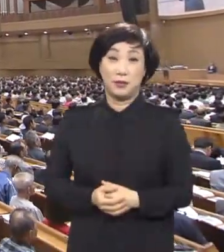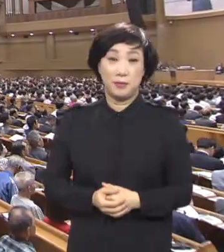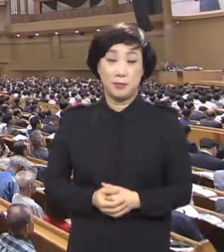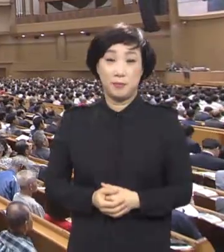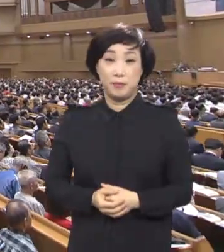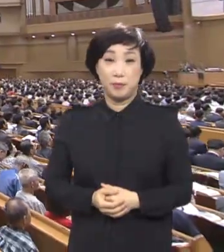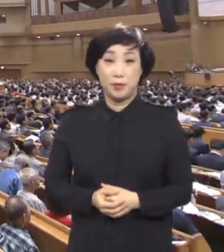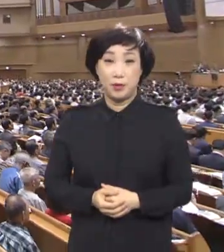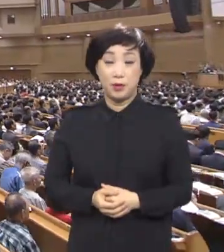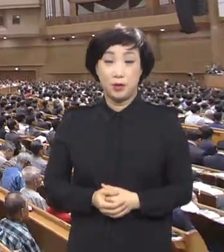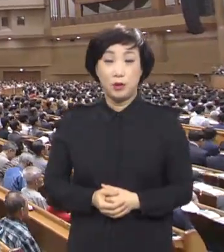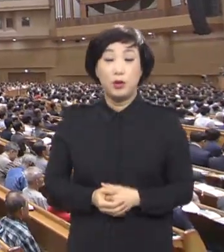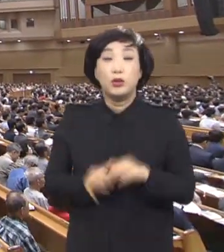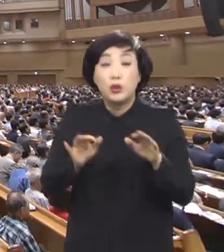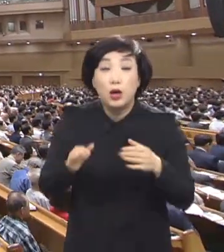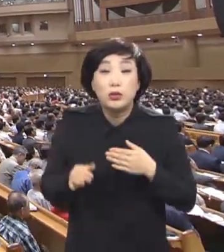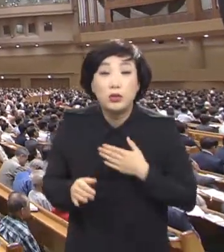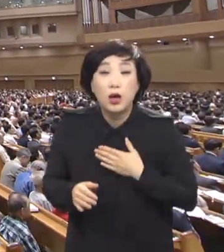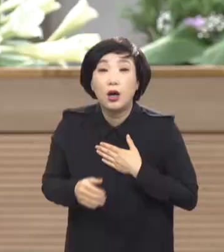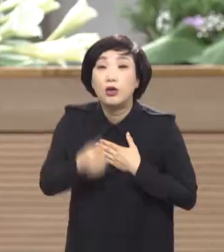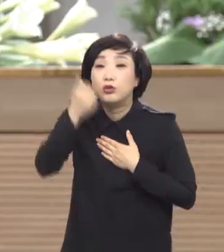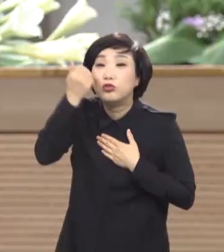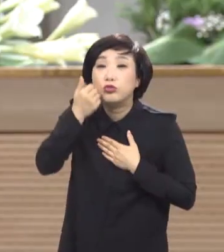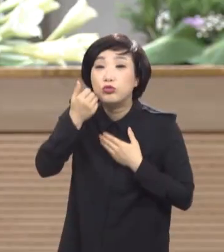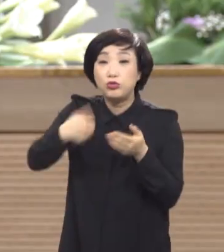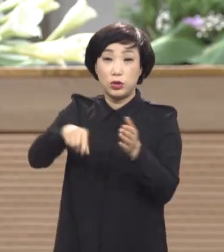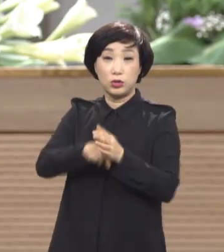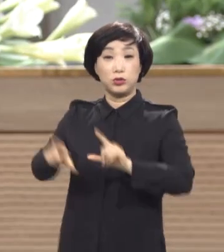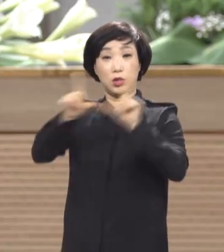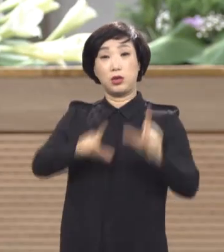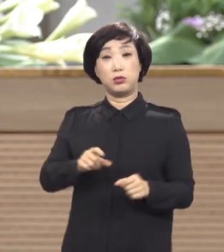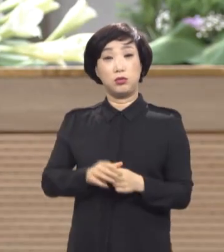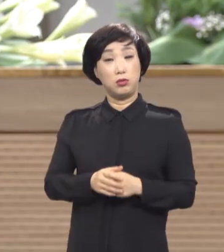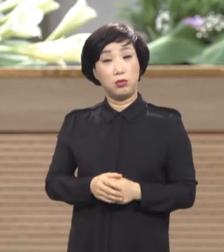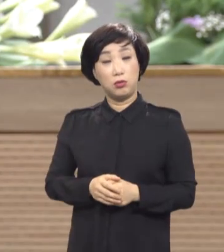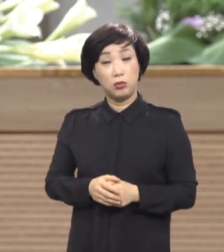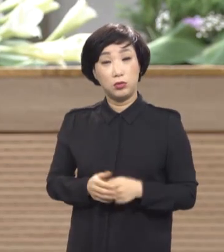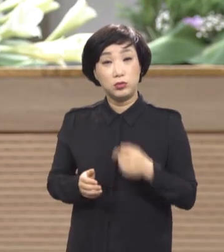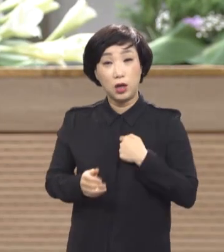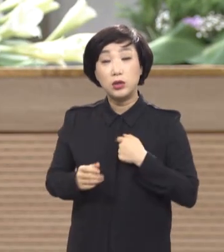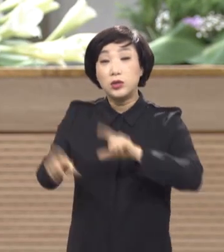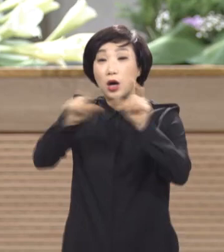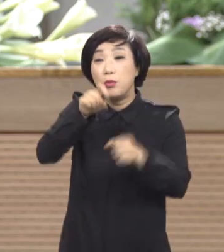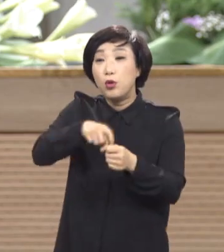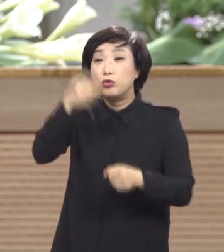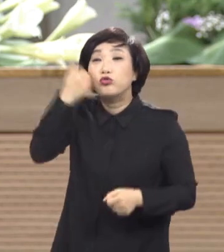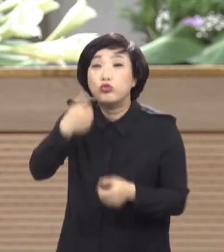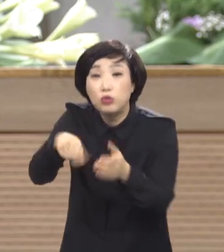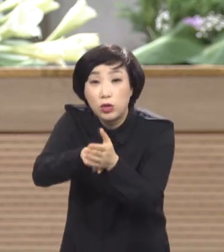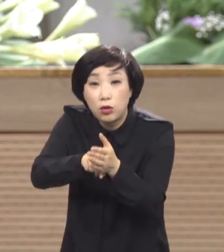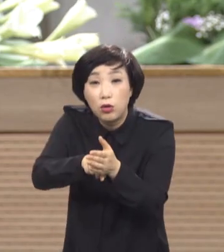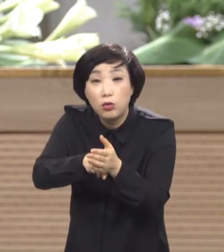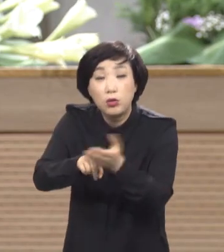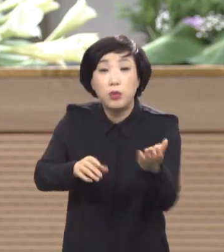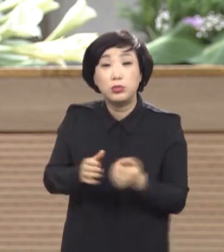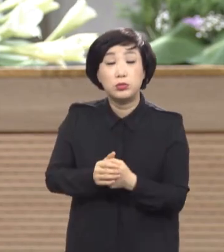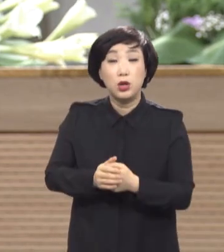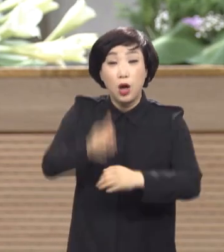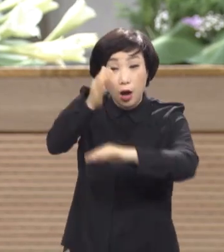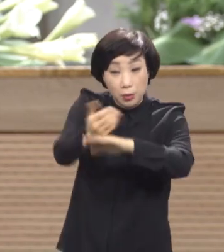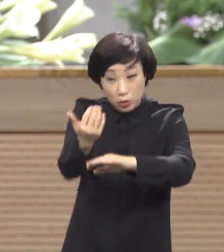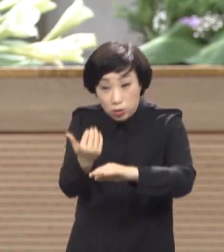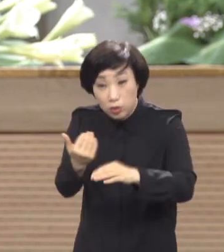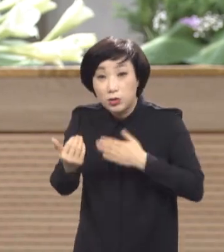누구를 위해 살아야 되겠는가 누구를 위해 감사의 이전에